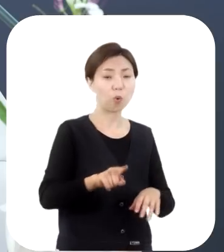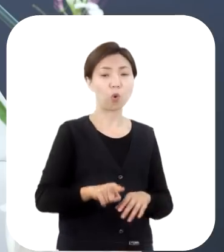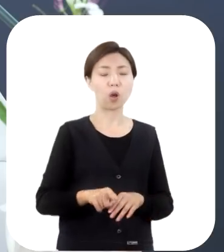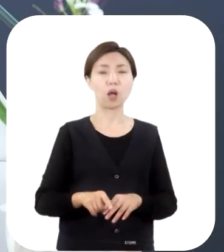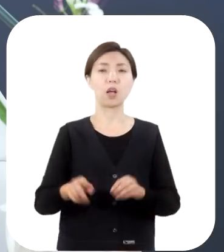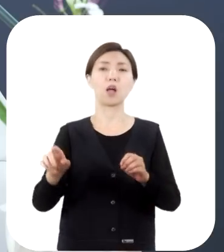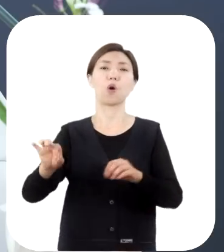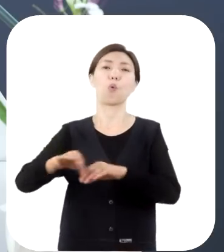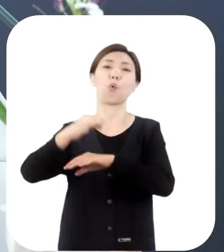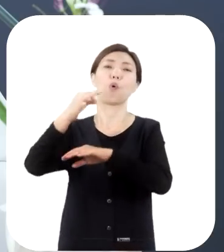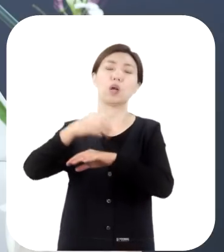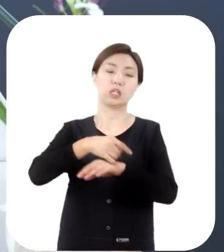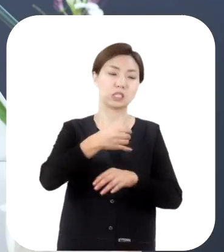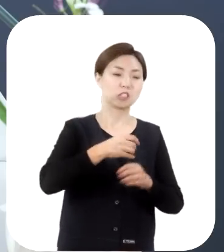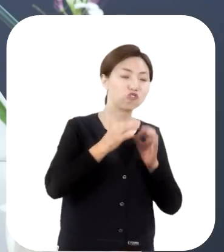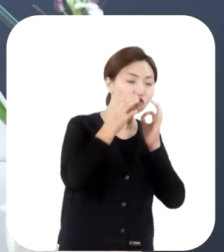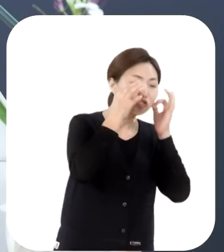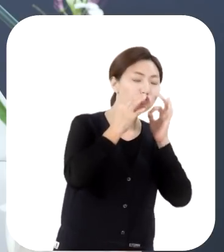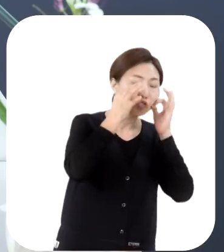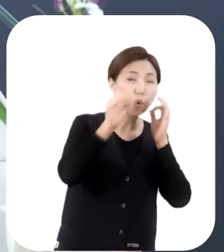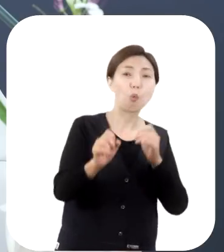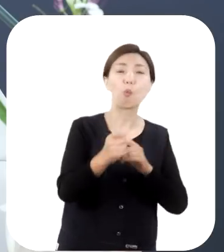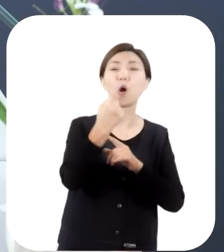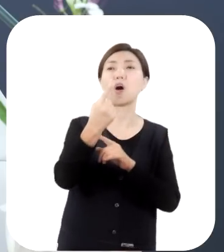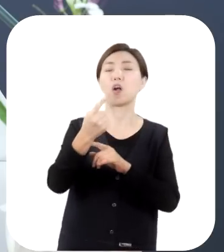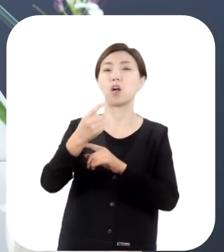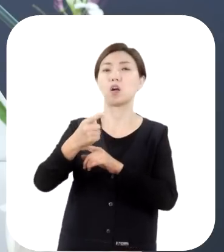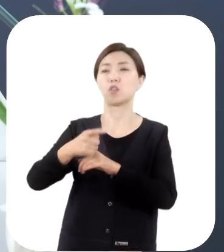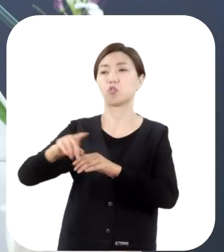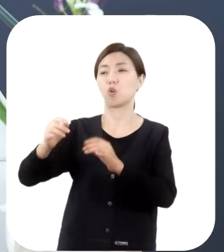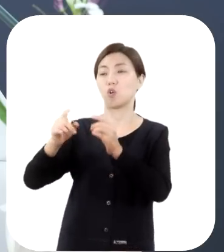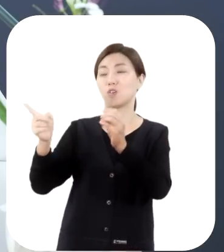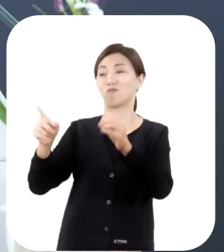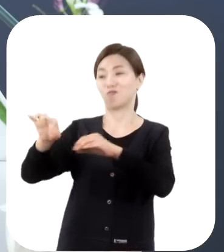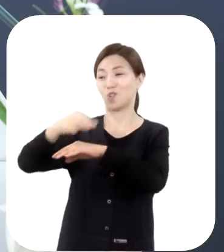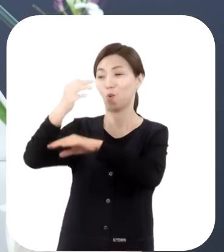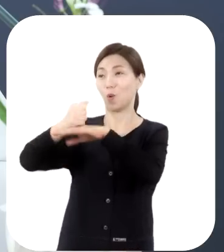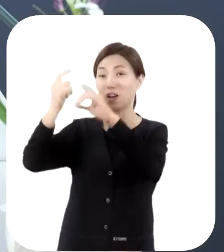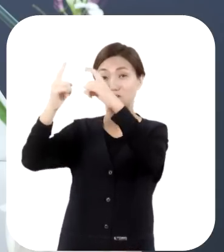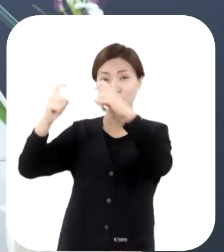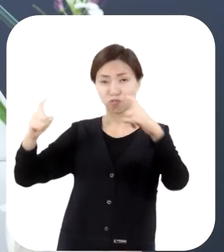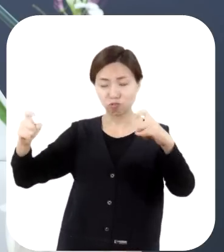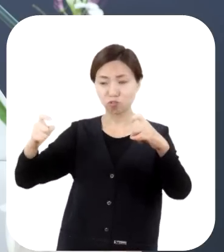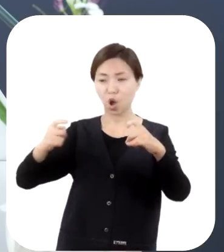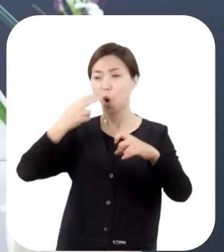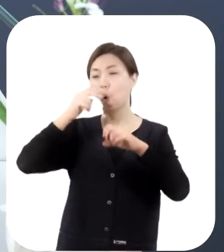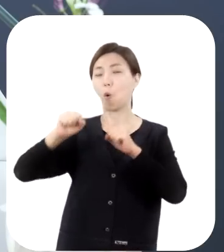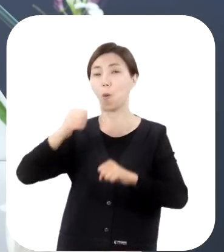풍요함에 기반하고 있다 하는 거고요. 두 번째, 그 농부의